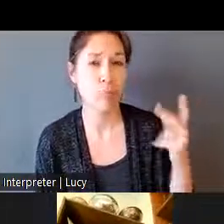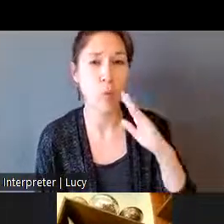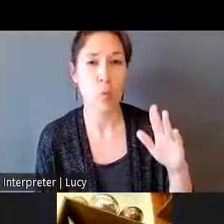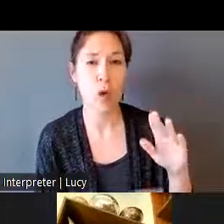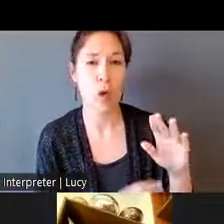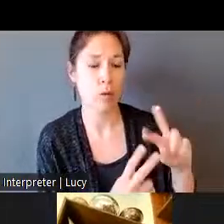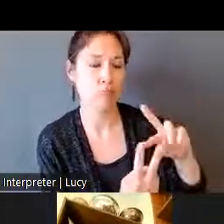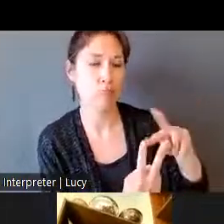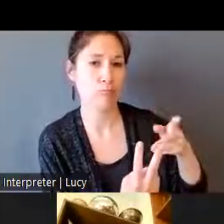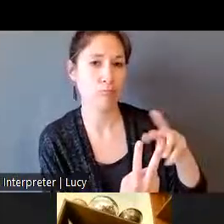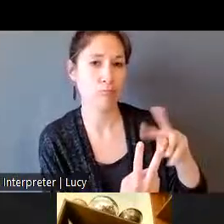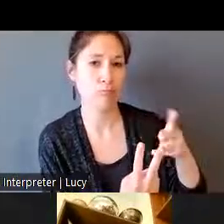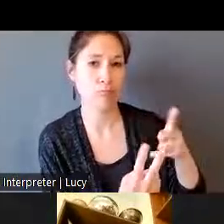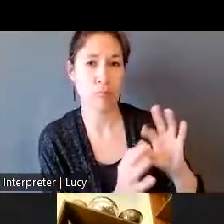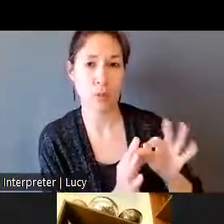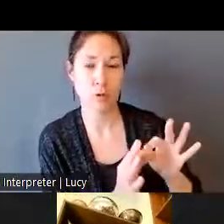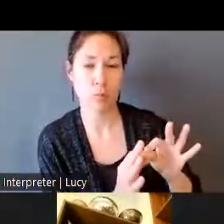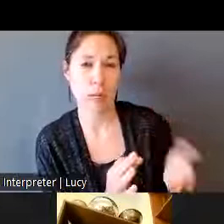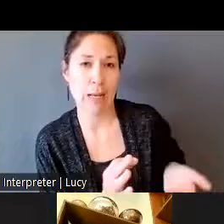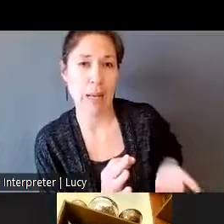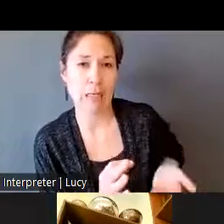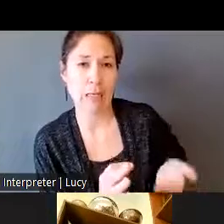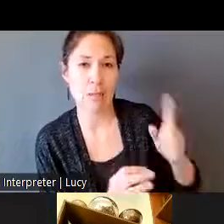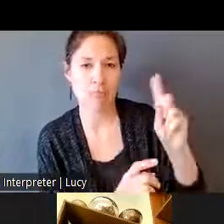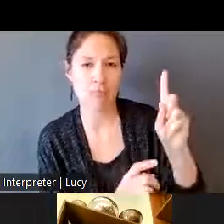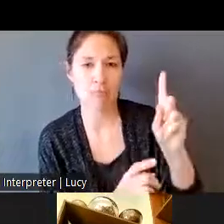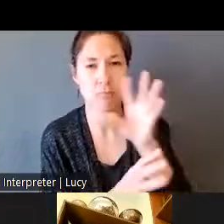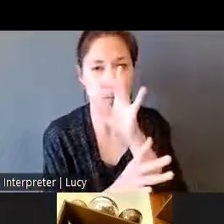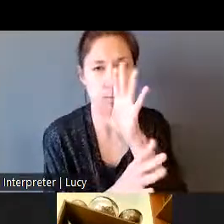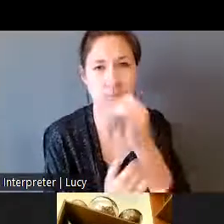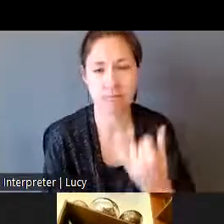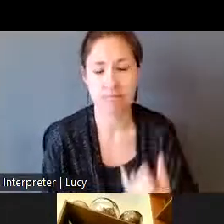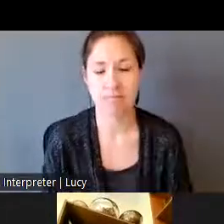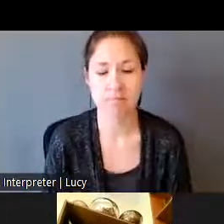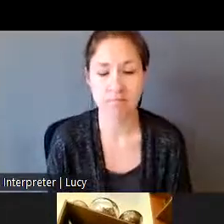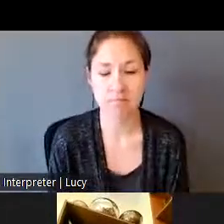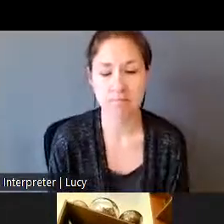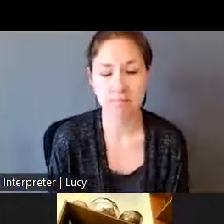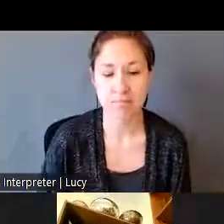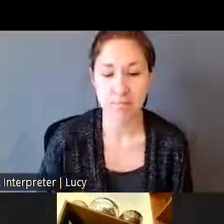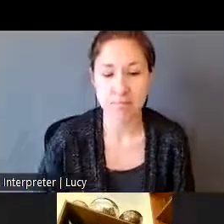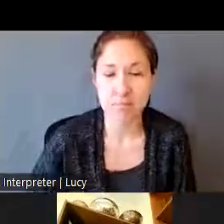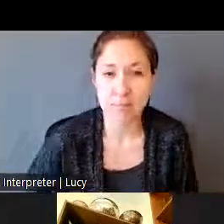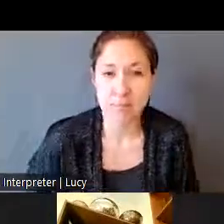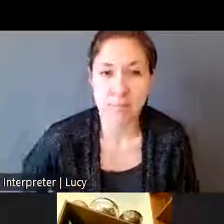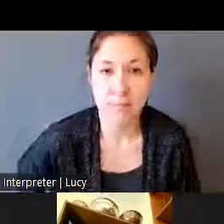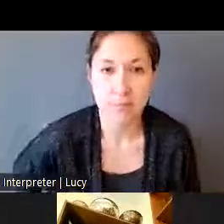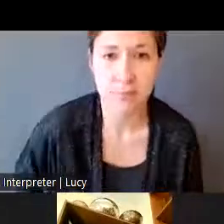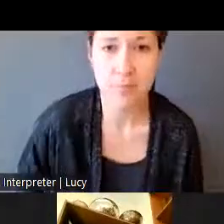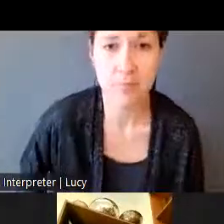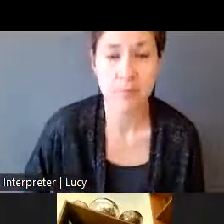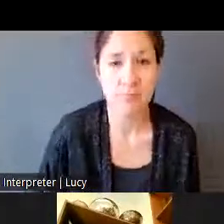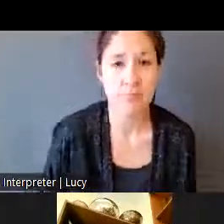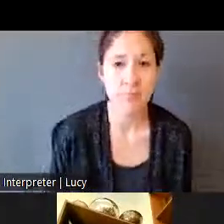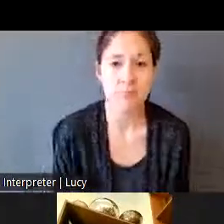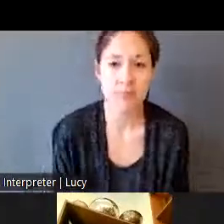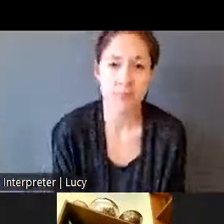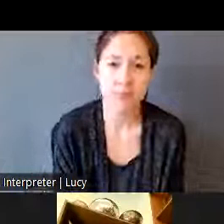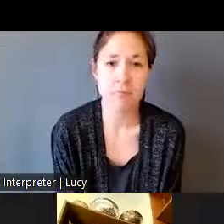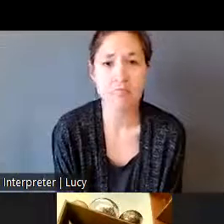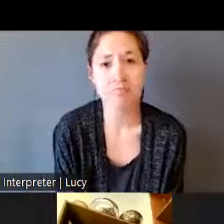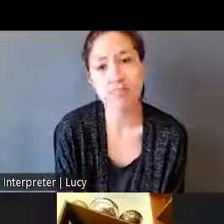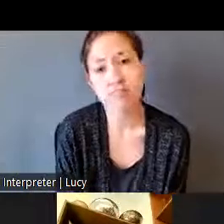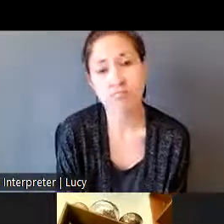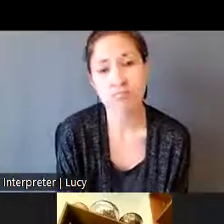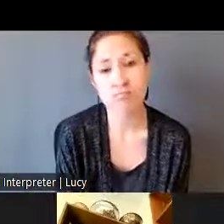for the meeting today. 大家早晨，我 Anna。今天呢，我同 Sandra 會為你提供同聲嘅廣東話翻譯。陣間你見